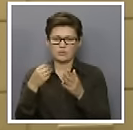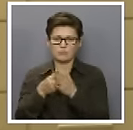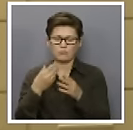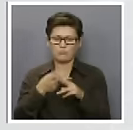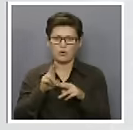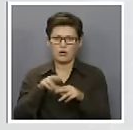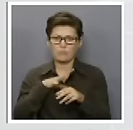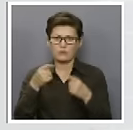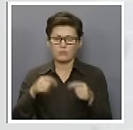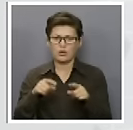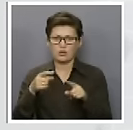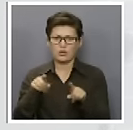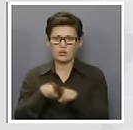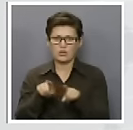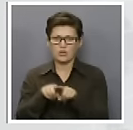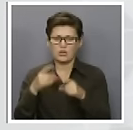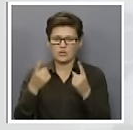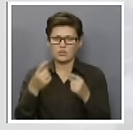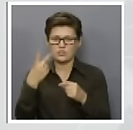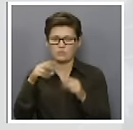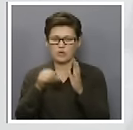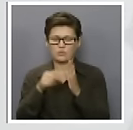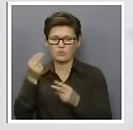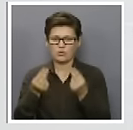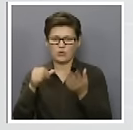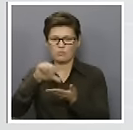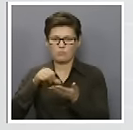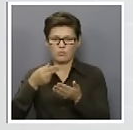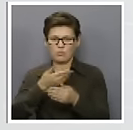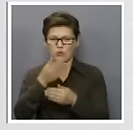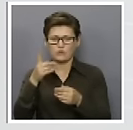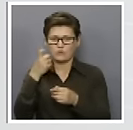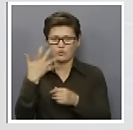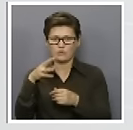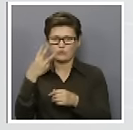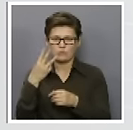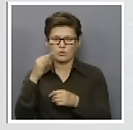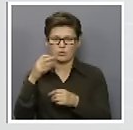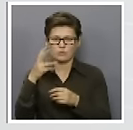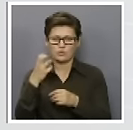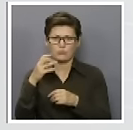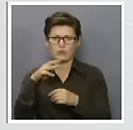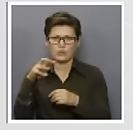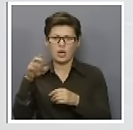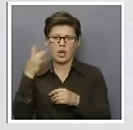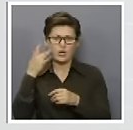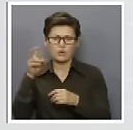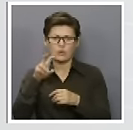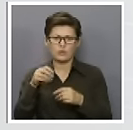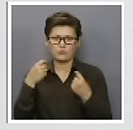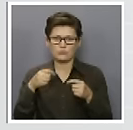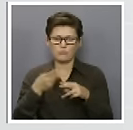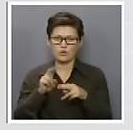қымбаттады. Сауда-саттыққа валюта нарығының ірі 26 ойыншысы қатысты. Олар 153 миллион 350 мың ақш долларының саудасын